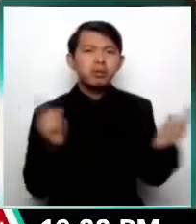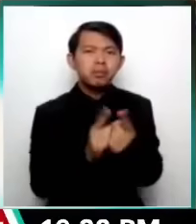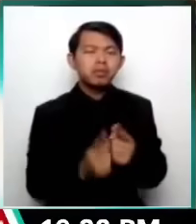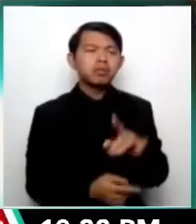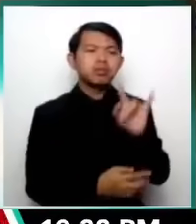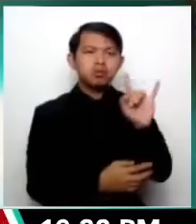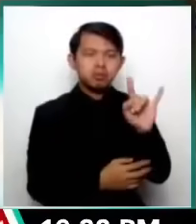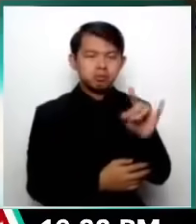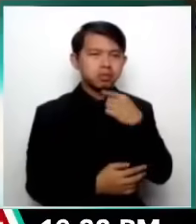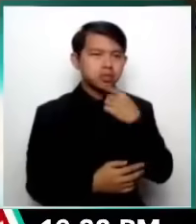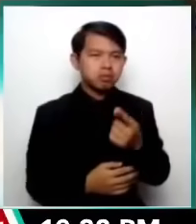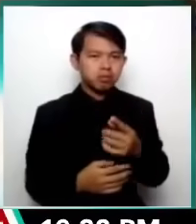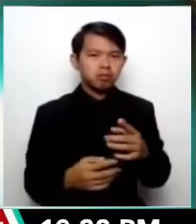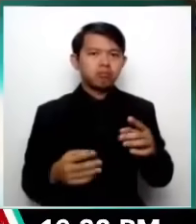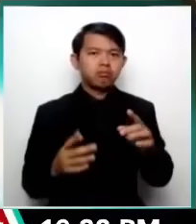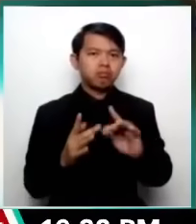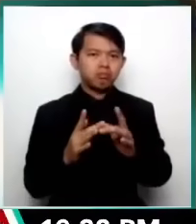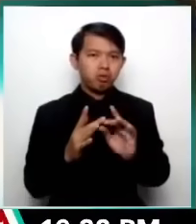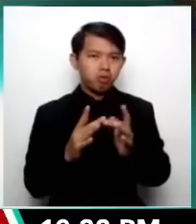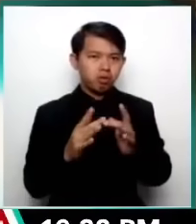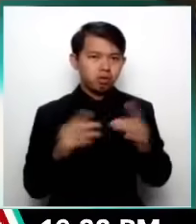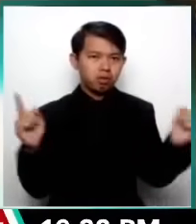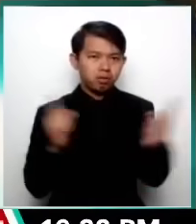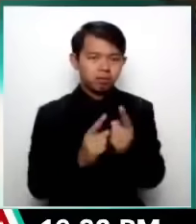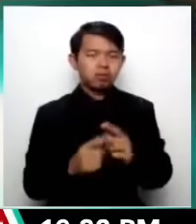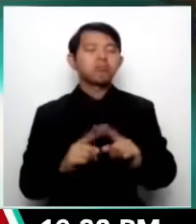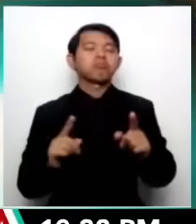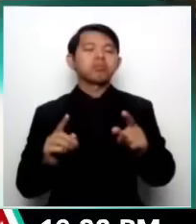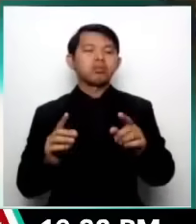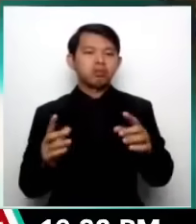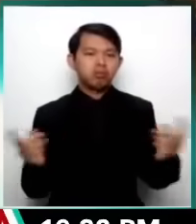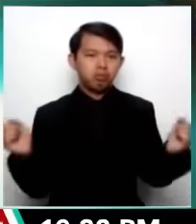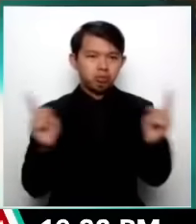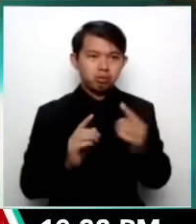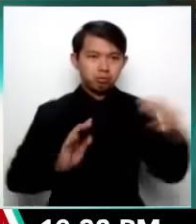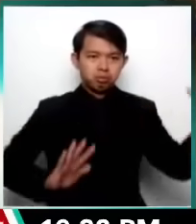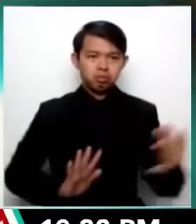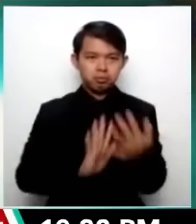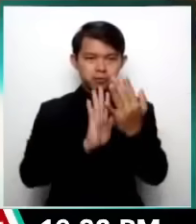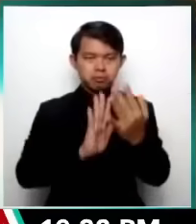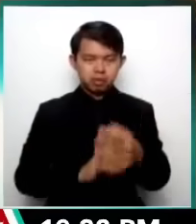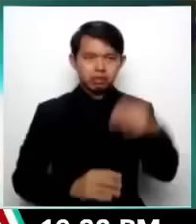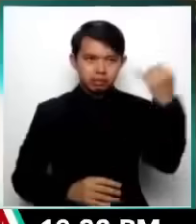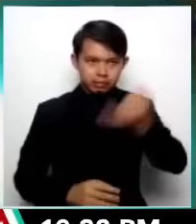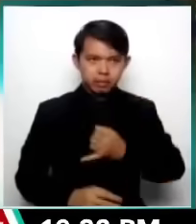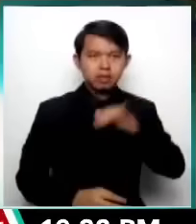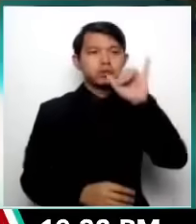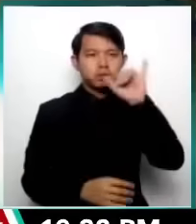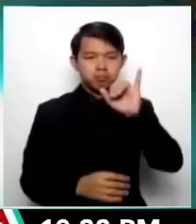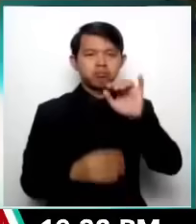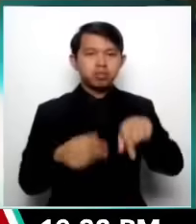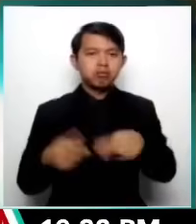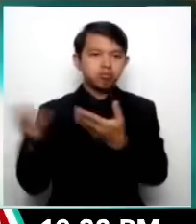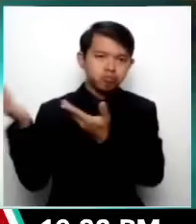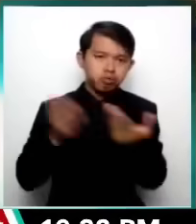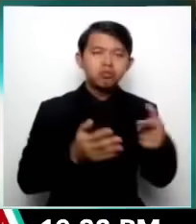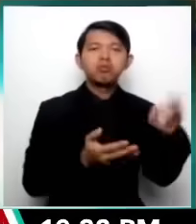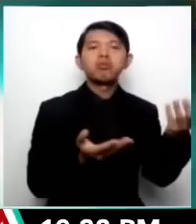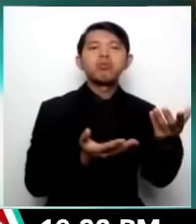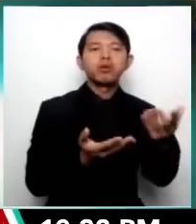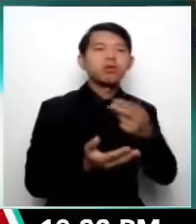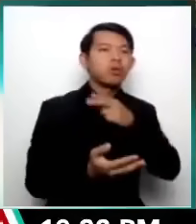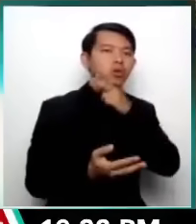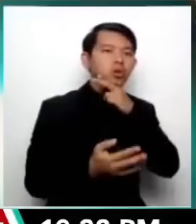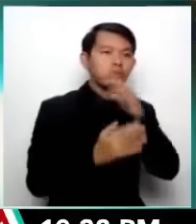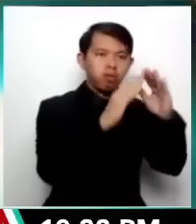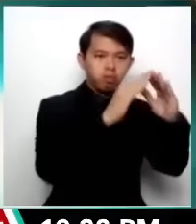meet up. You know, after meet up, nag-invite, naiinom, dinala ko sa isa bahay po ng mga suspect. And then for 2 days